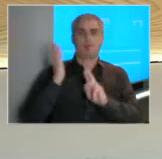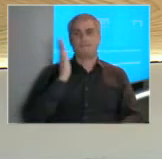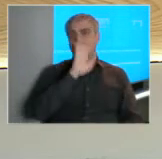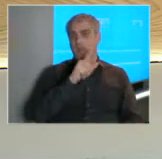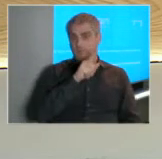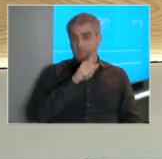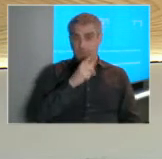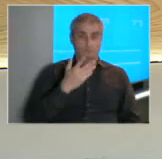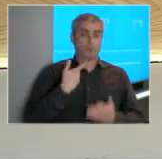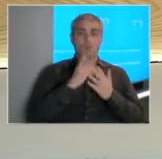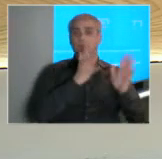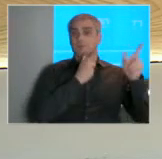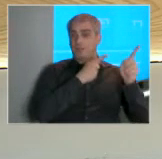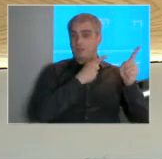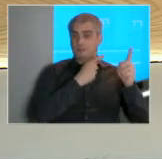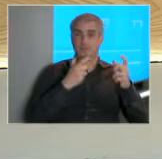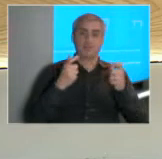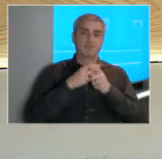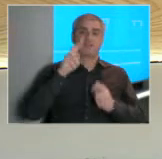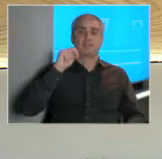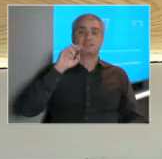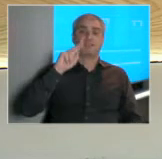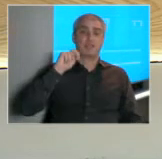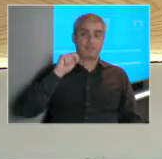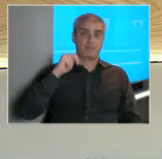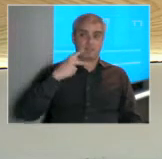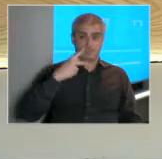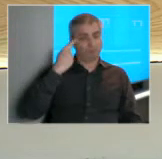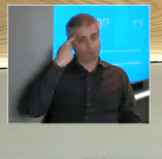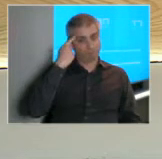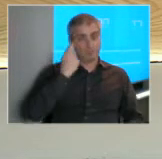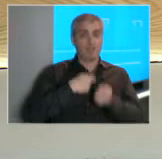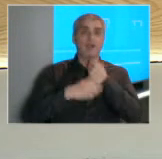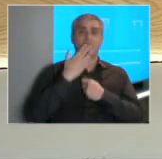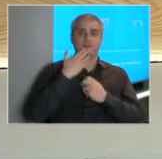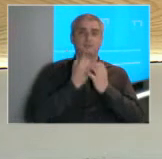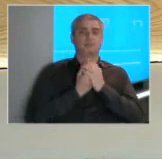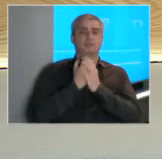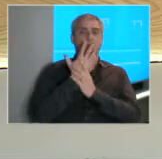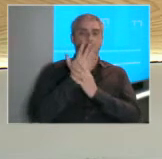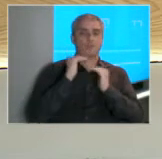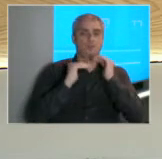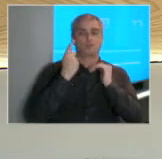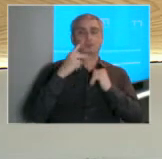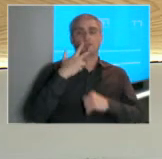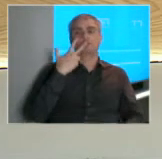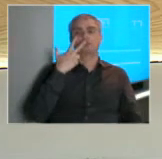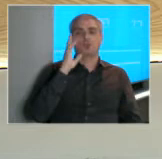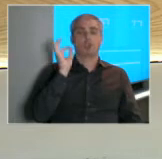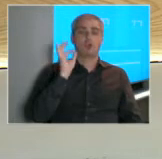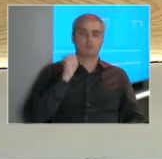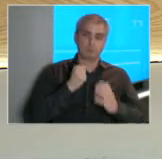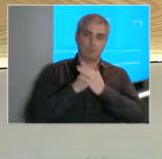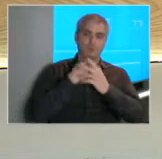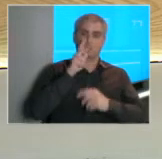המערבי, מלבד אירלנד. בחברת S&P מעריכים כי כלכלת ישראל תצמח בשיעור ממוצע של יותר מ-3%